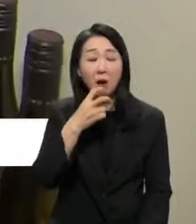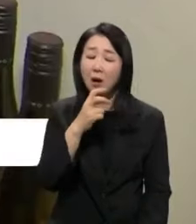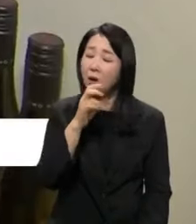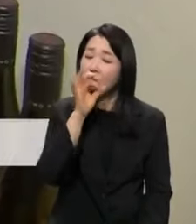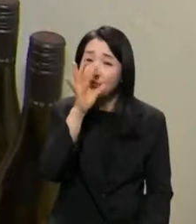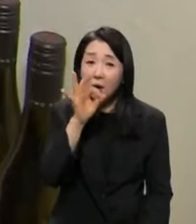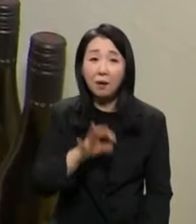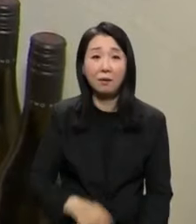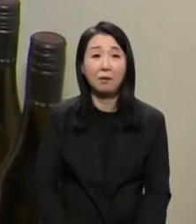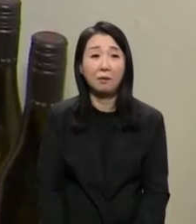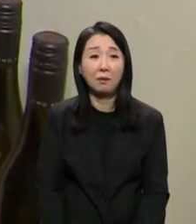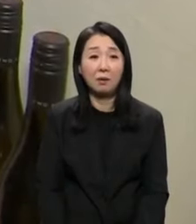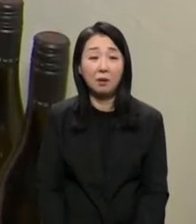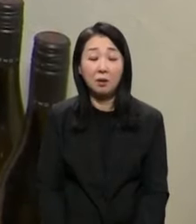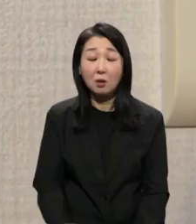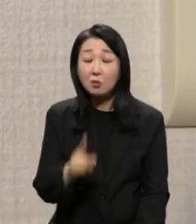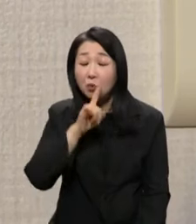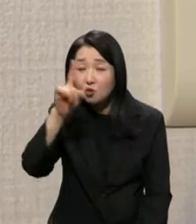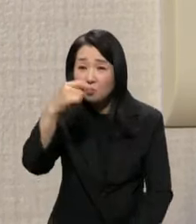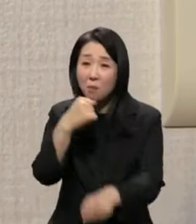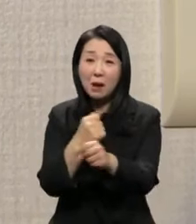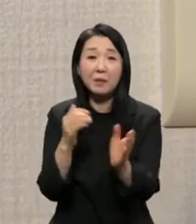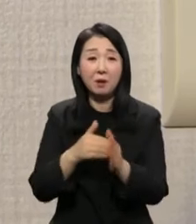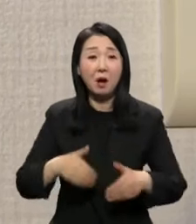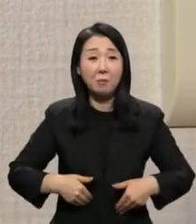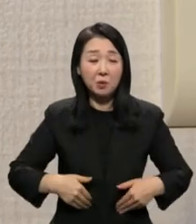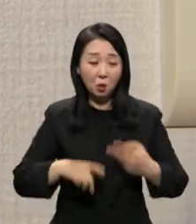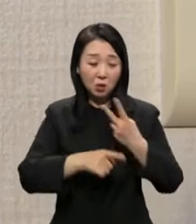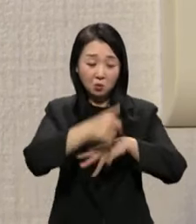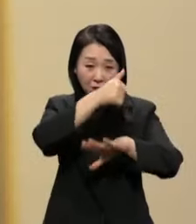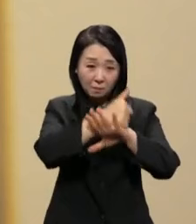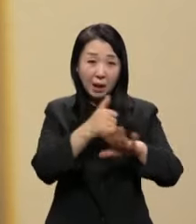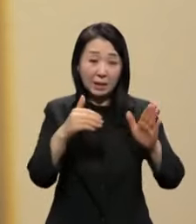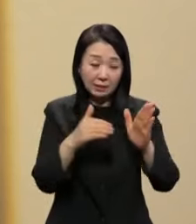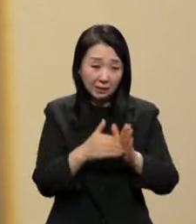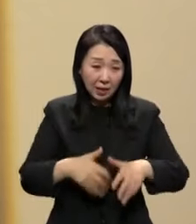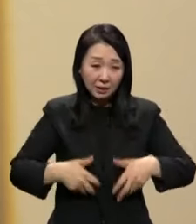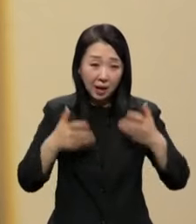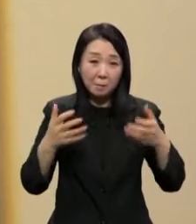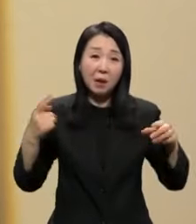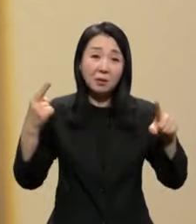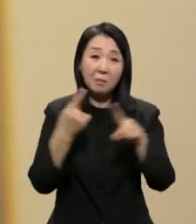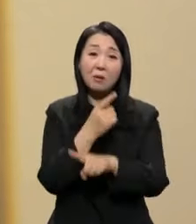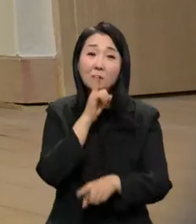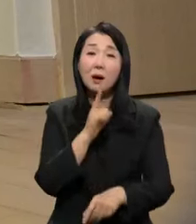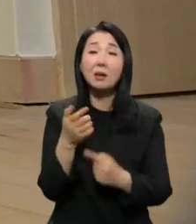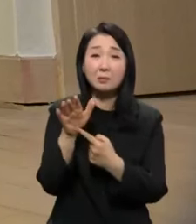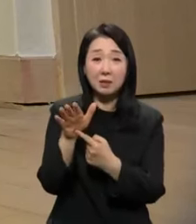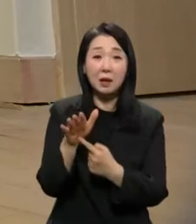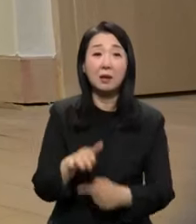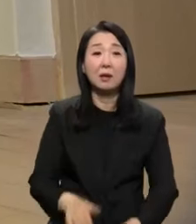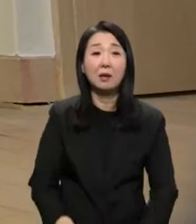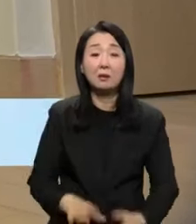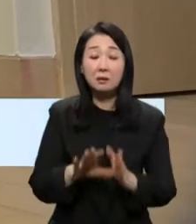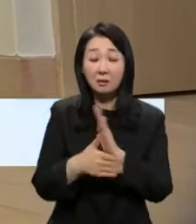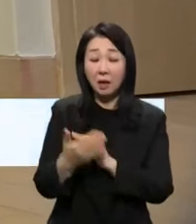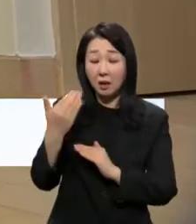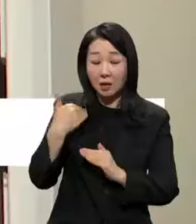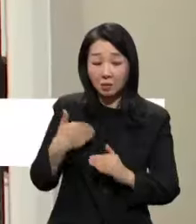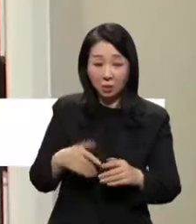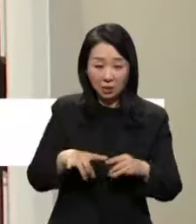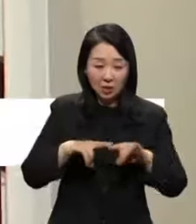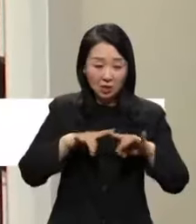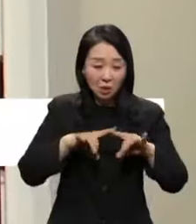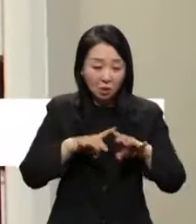아니고요. 여기에 주문 제작을 해야 해서 2월 말에나 난방기를 바꿀 수 있다고 했습니다. 그때까진 온열기구를